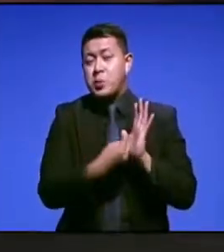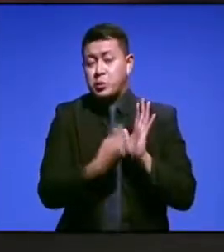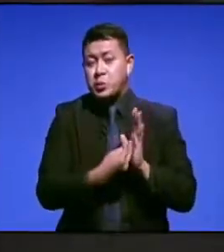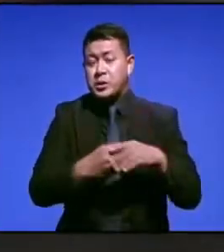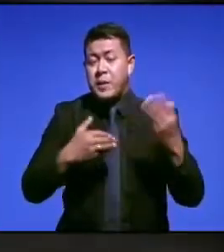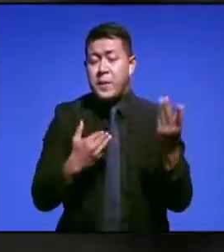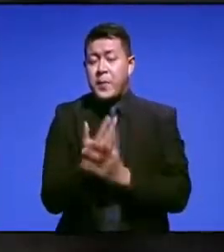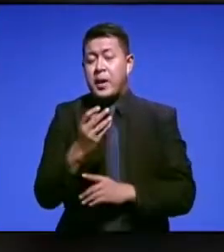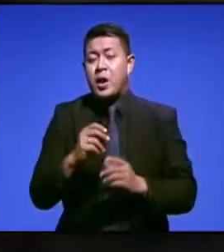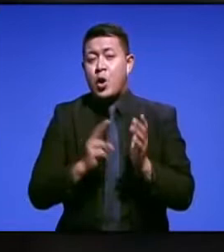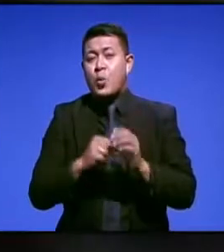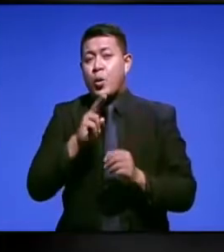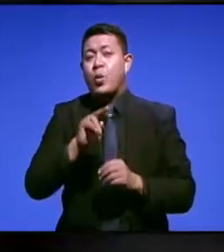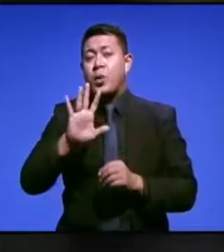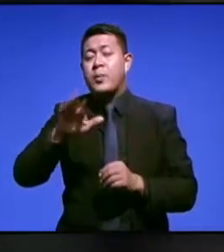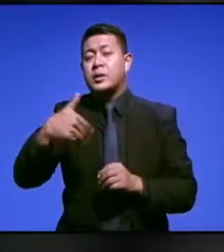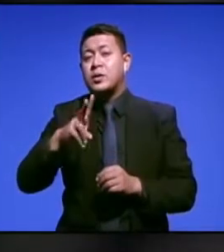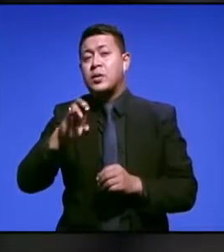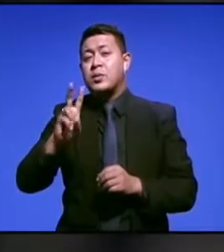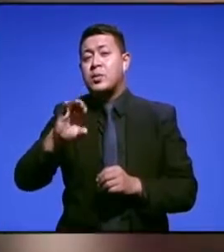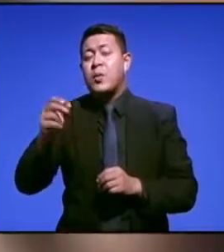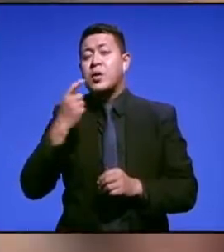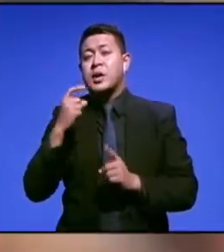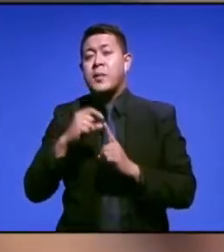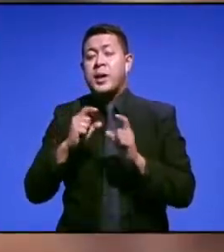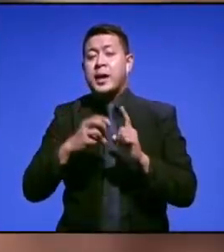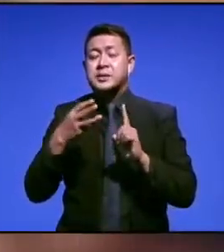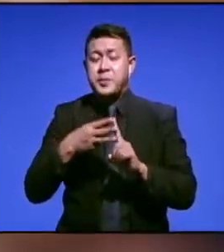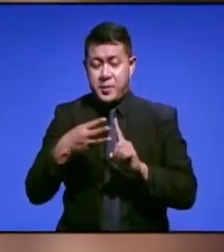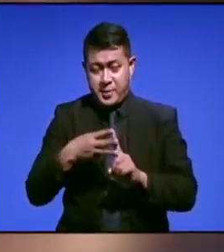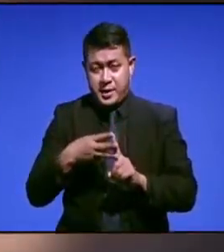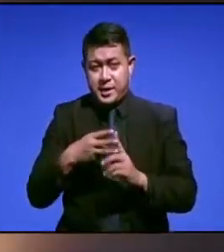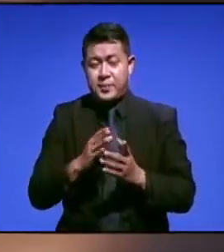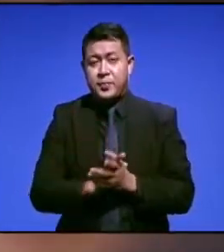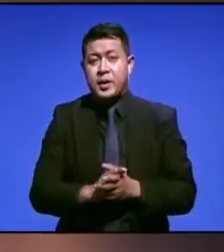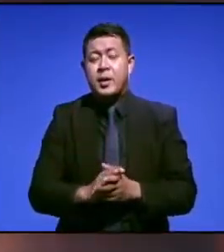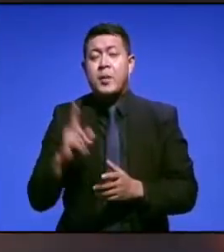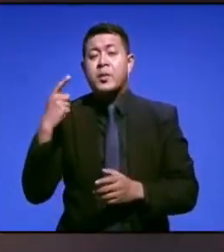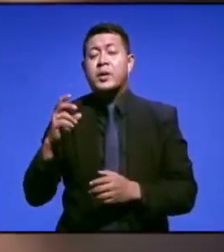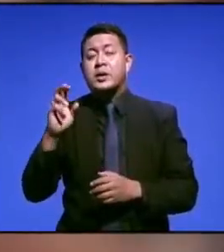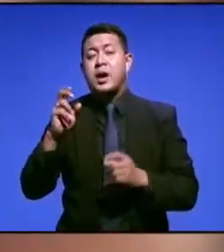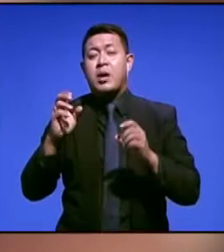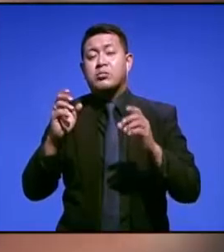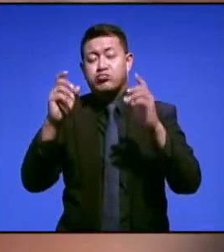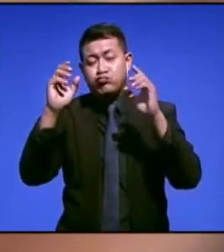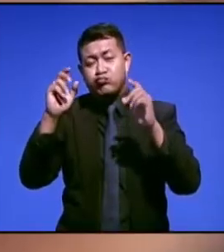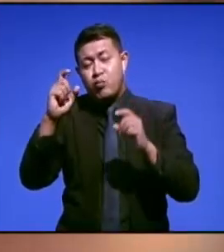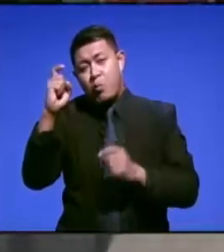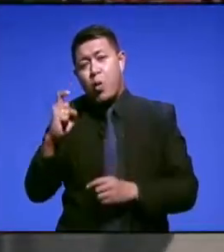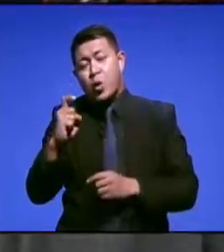nomor 25 tahun 2020 tentang PSBB proporsional. Pemkab Bogor pun berencana menggelar rapid